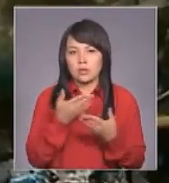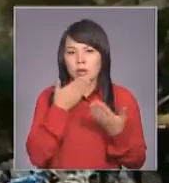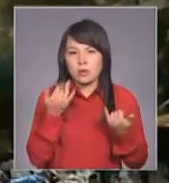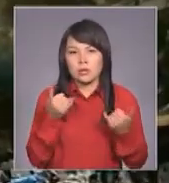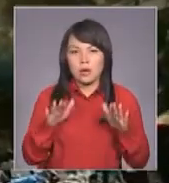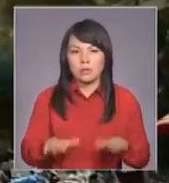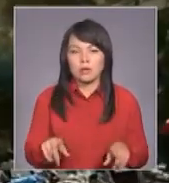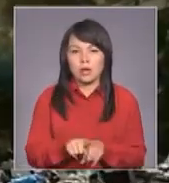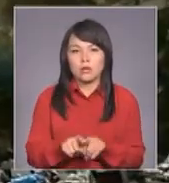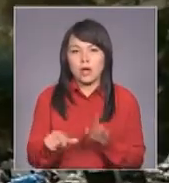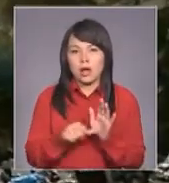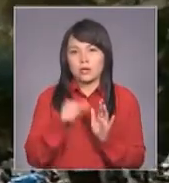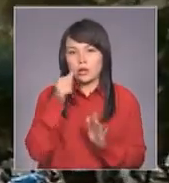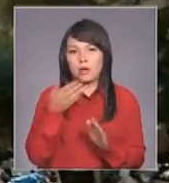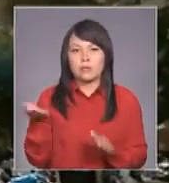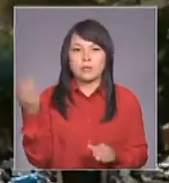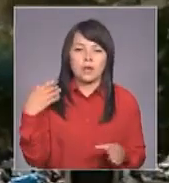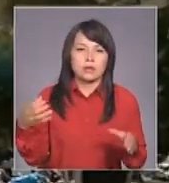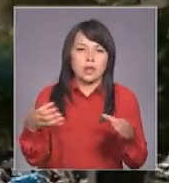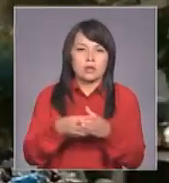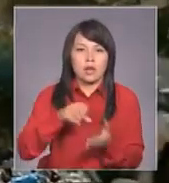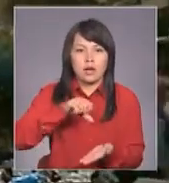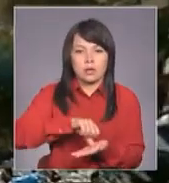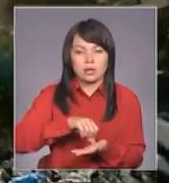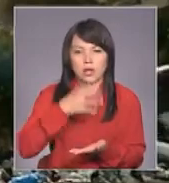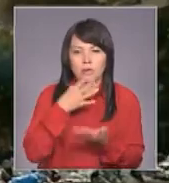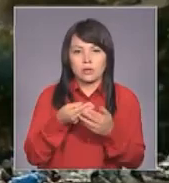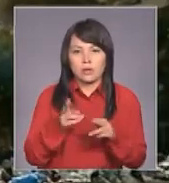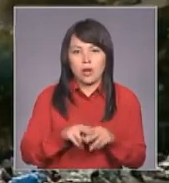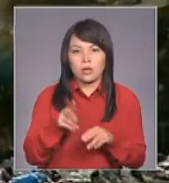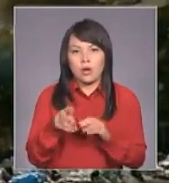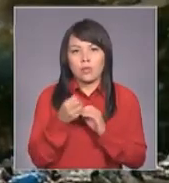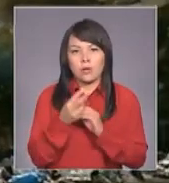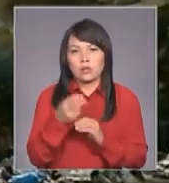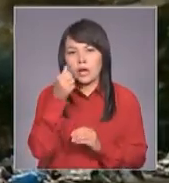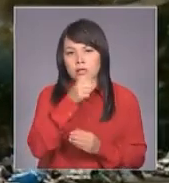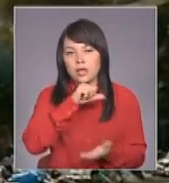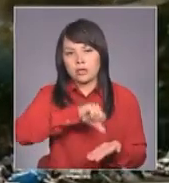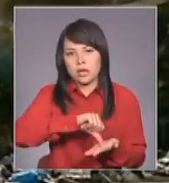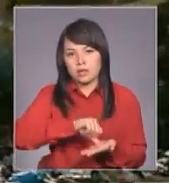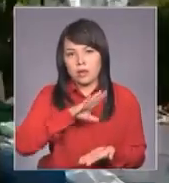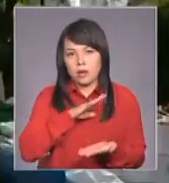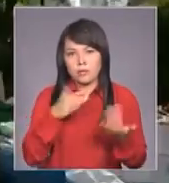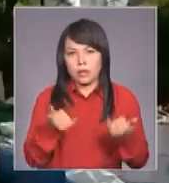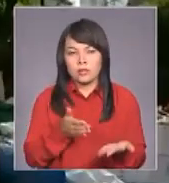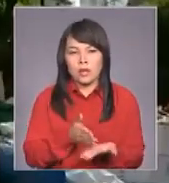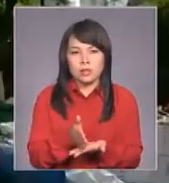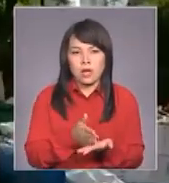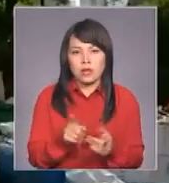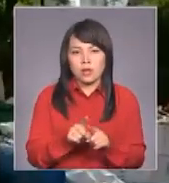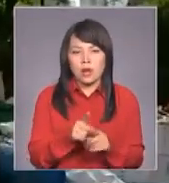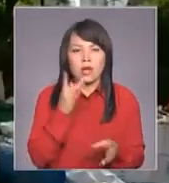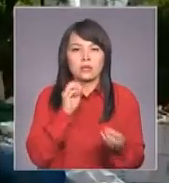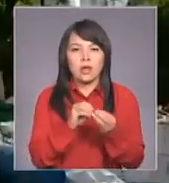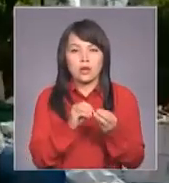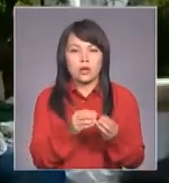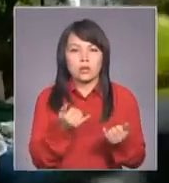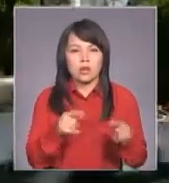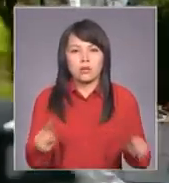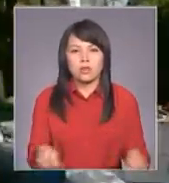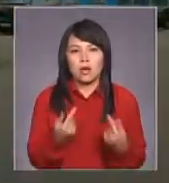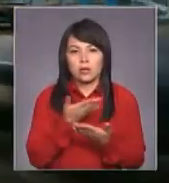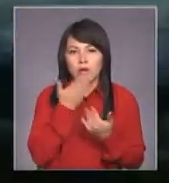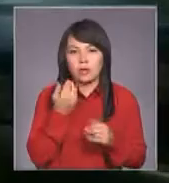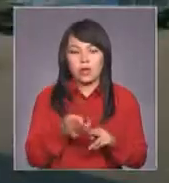Ал 6 жыл бұрын сайланған парламент өкілеттігін 2017 жылға дейін ұзартқан. Мұндай саяси қадамға елдегі тұрақсыздық себеп.